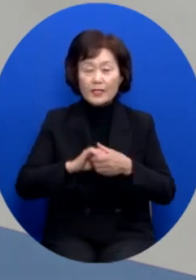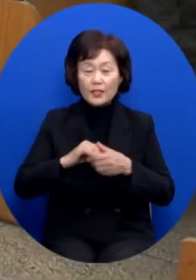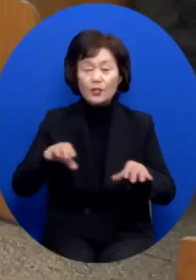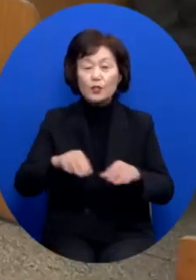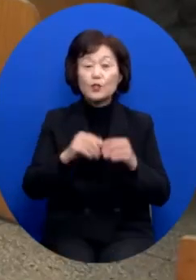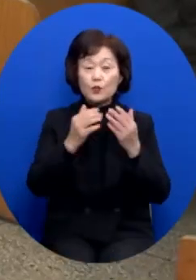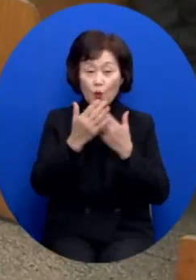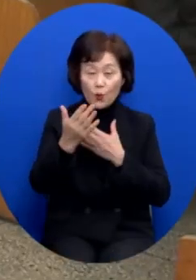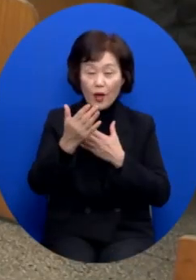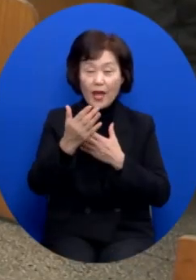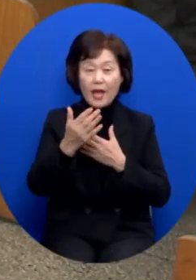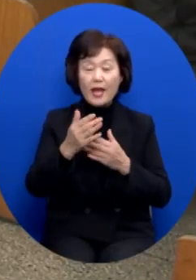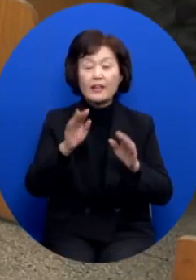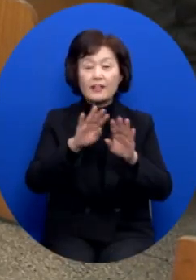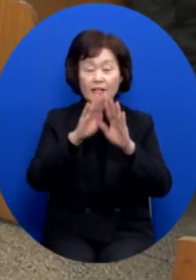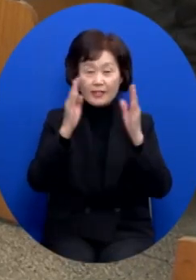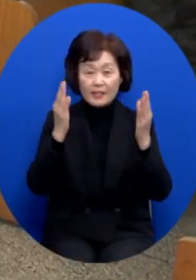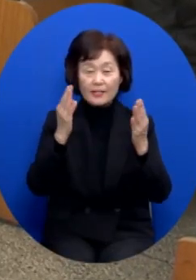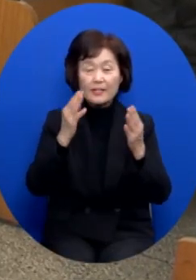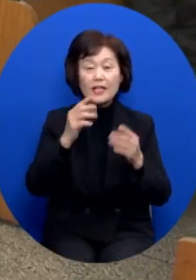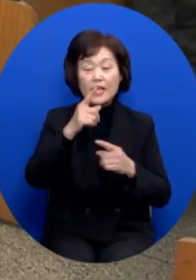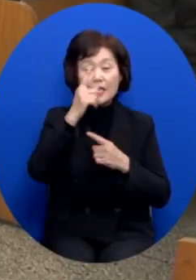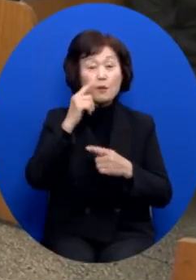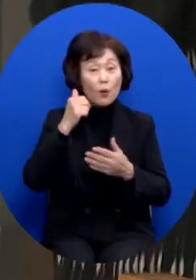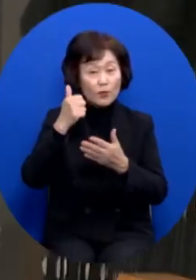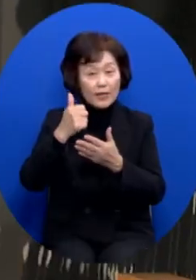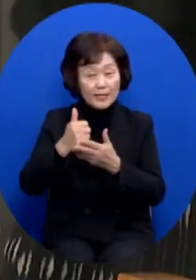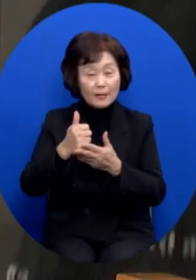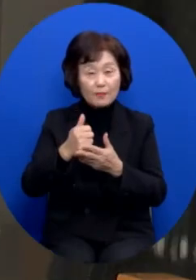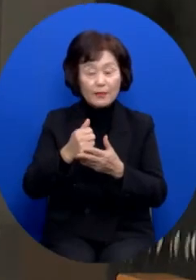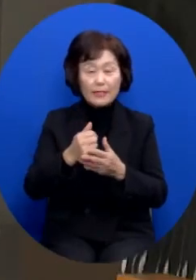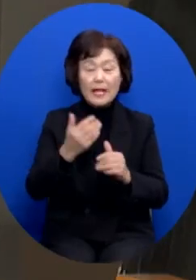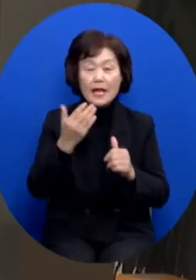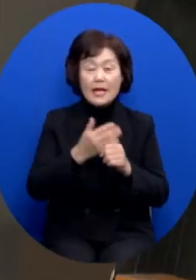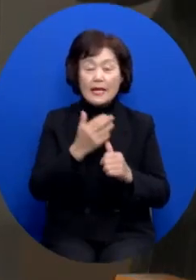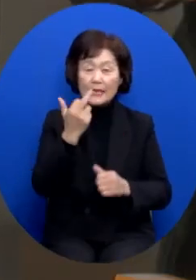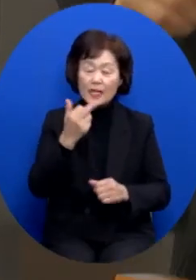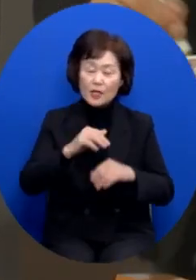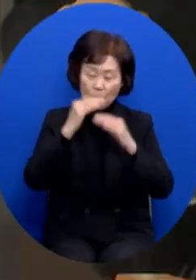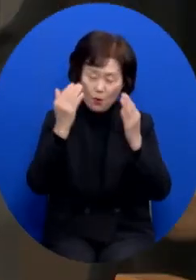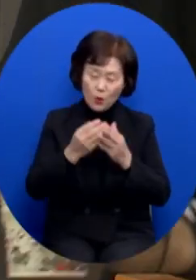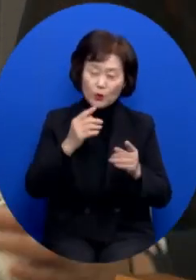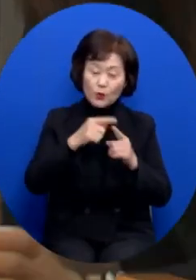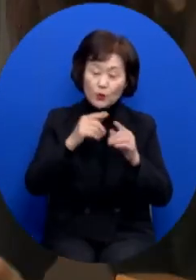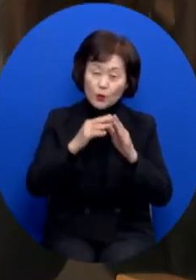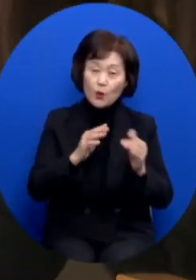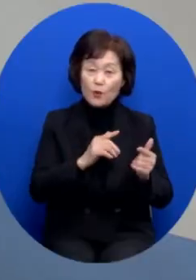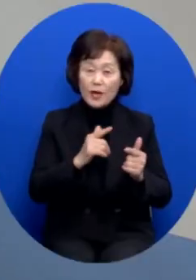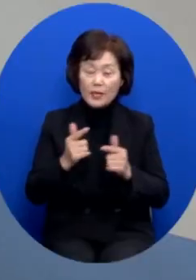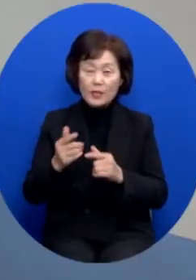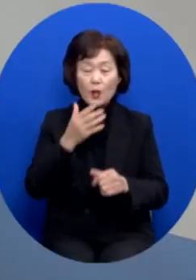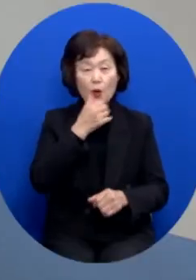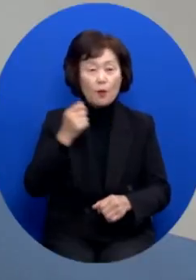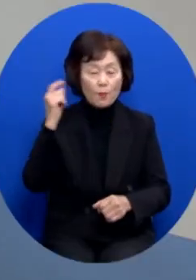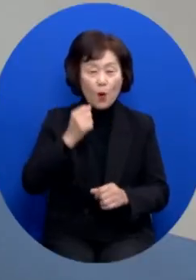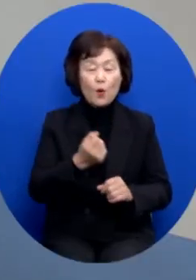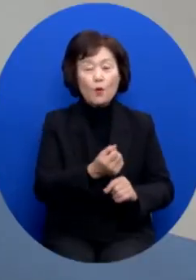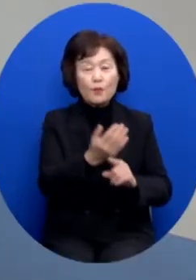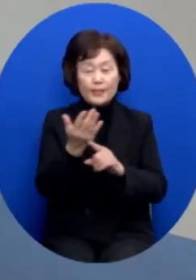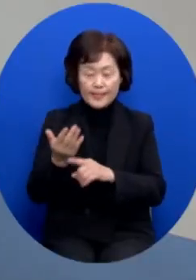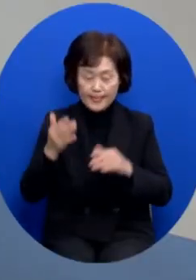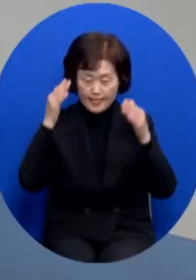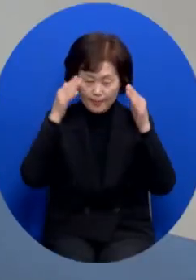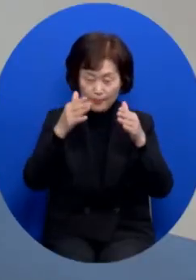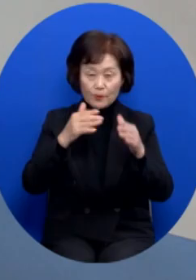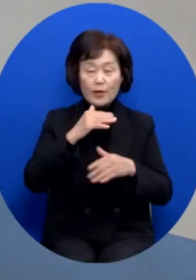예배에서 양산 기독교 총연합회 회장 이일주 목사는 양산의 모든 교회는 힘을 모아 복음 전파 사명에 집중해야 한다며 하나님의